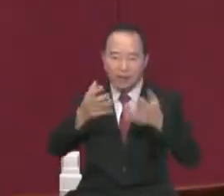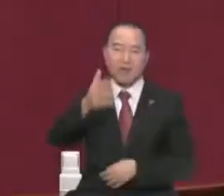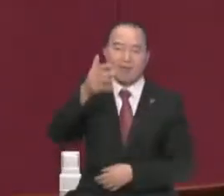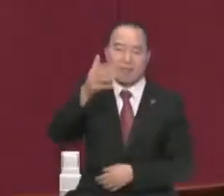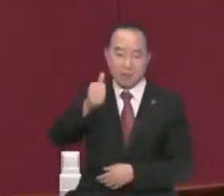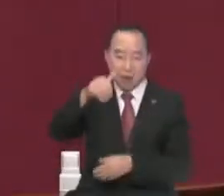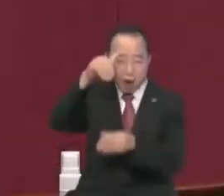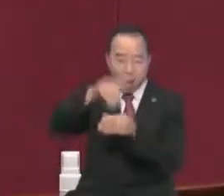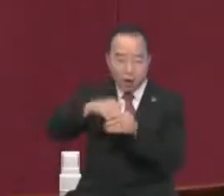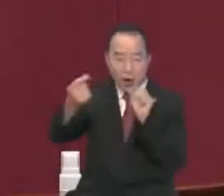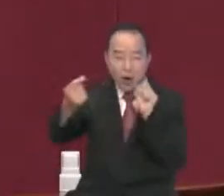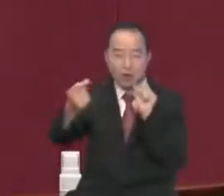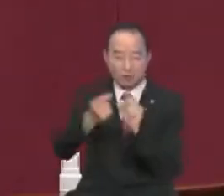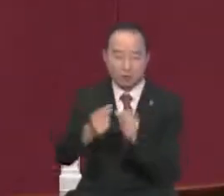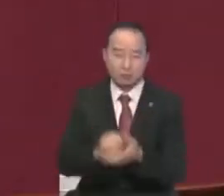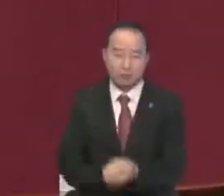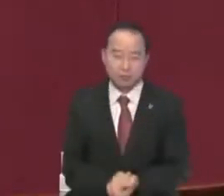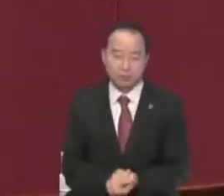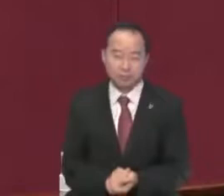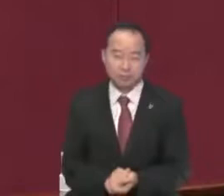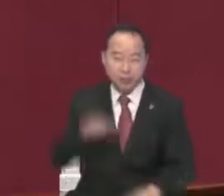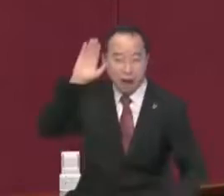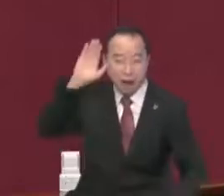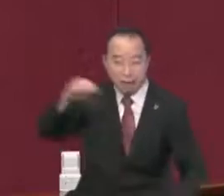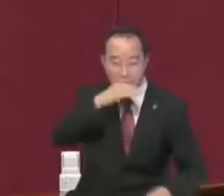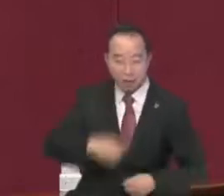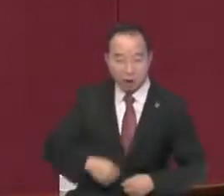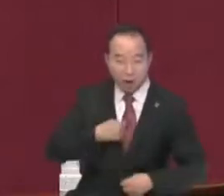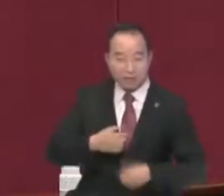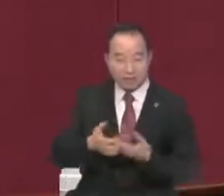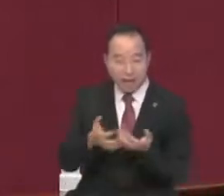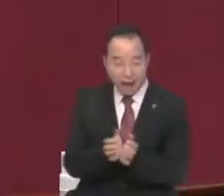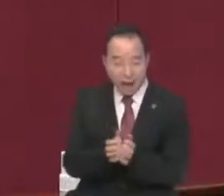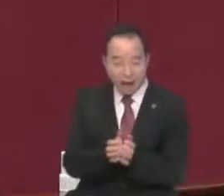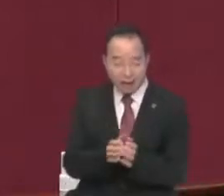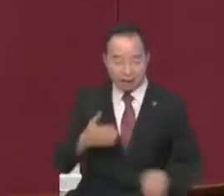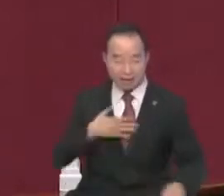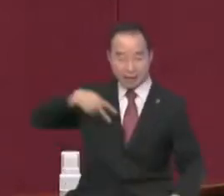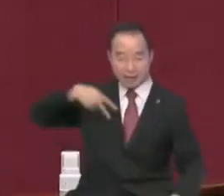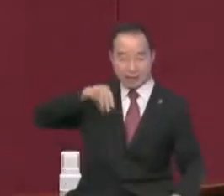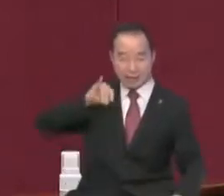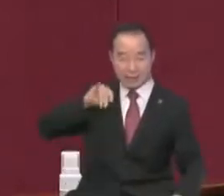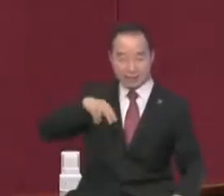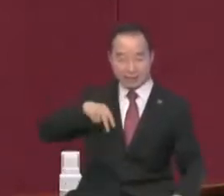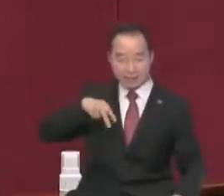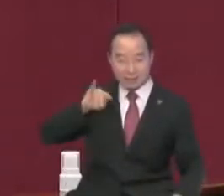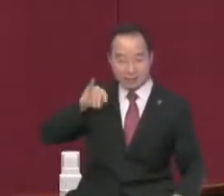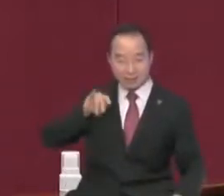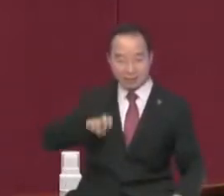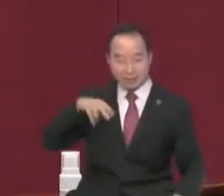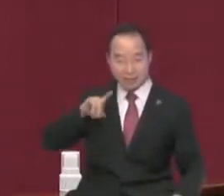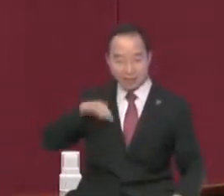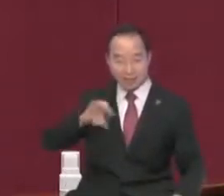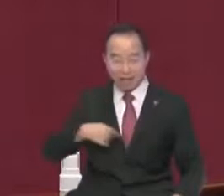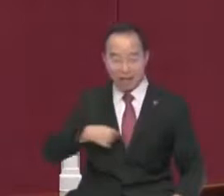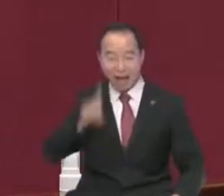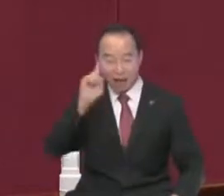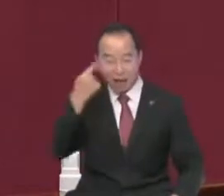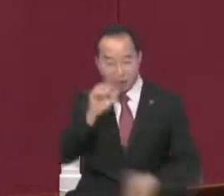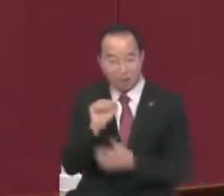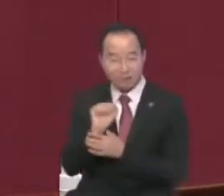앞두고 있습니다. 앞으로 정의당은 저 심상정만으로 상징되지 않을 것입니다.